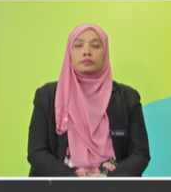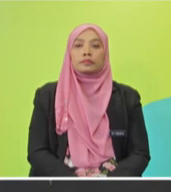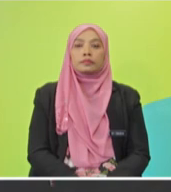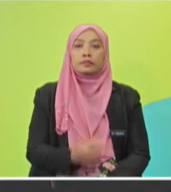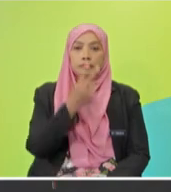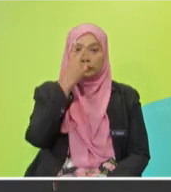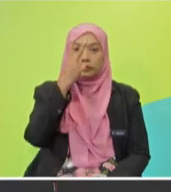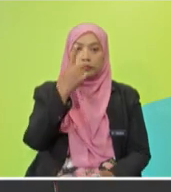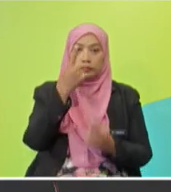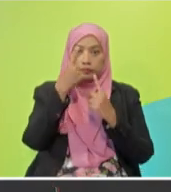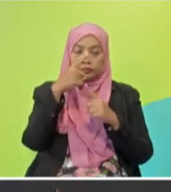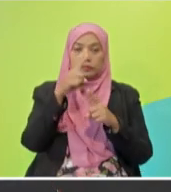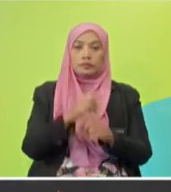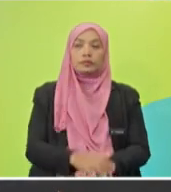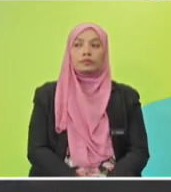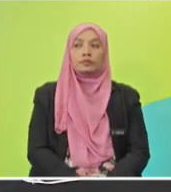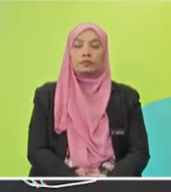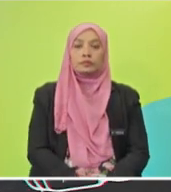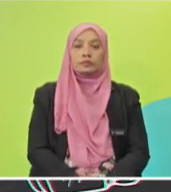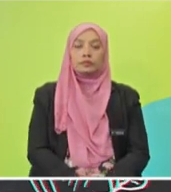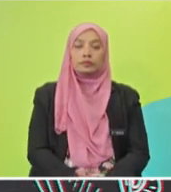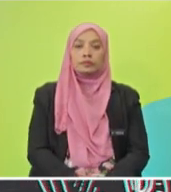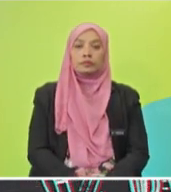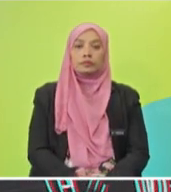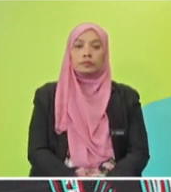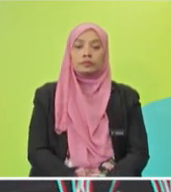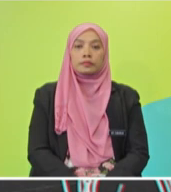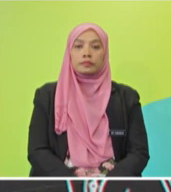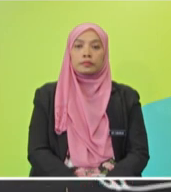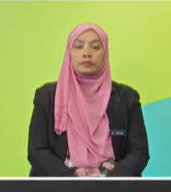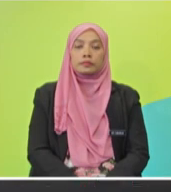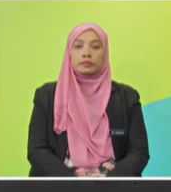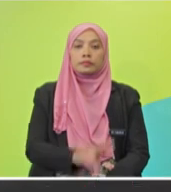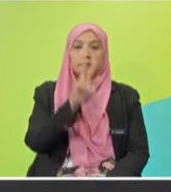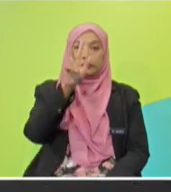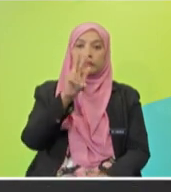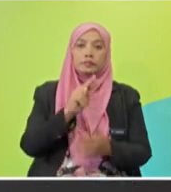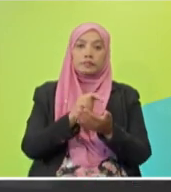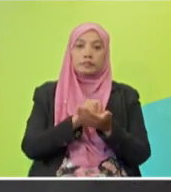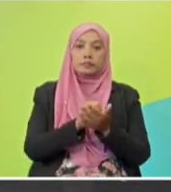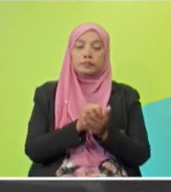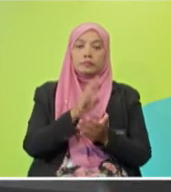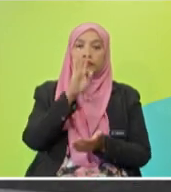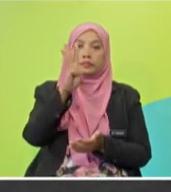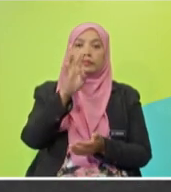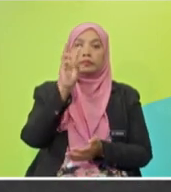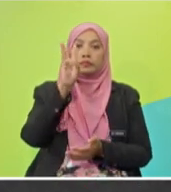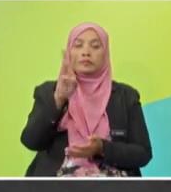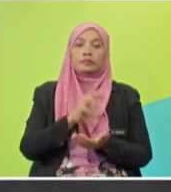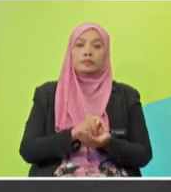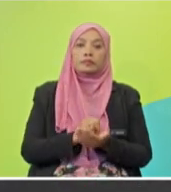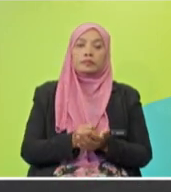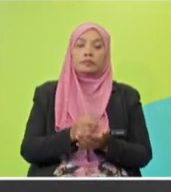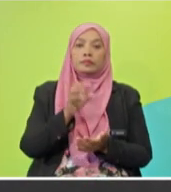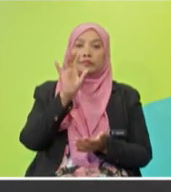tu 3:4. Baik. Sebab cikgu ambil yang 3 tu. Yang kedua ni cikgu tulis 6:8. Setara atau